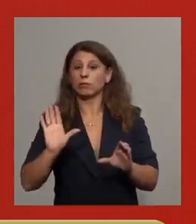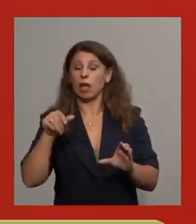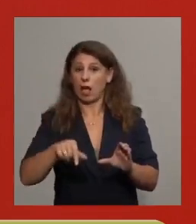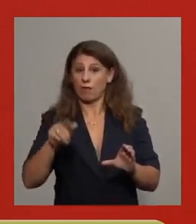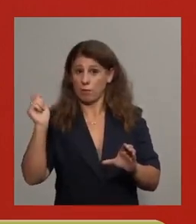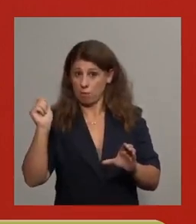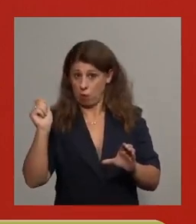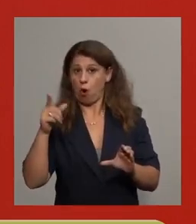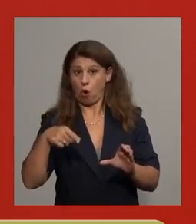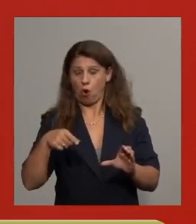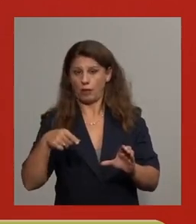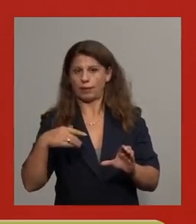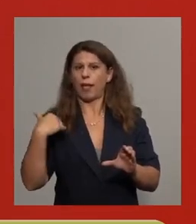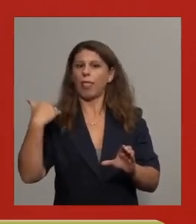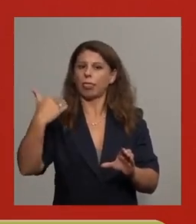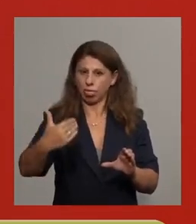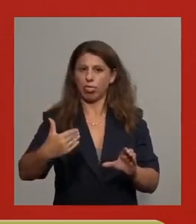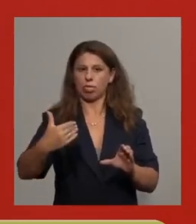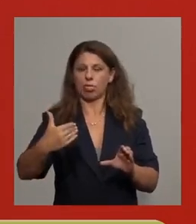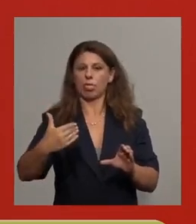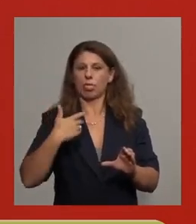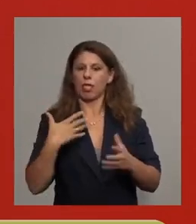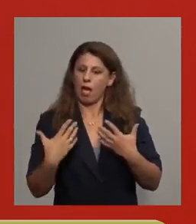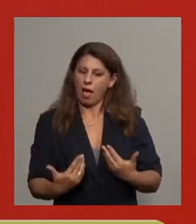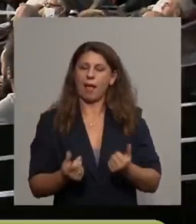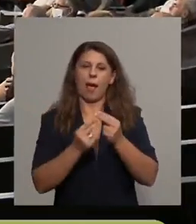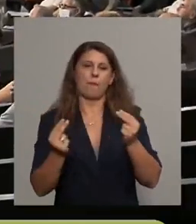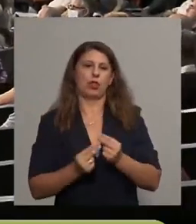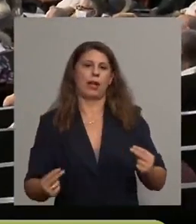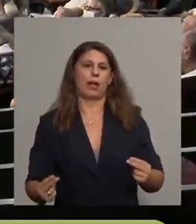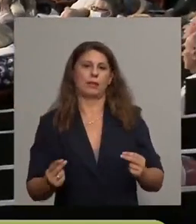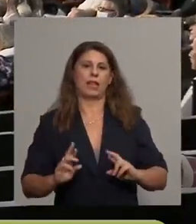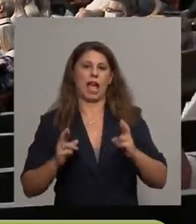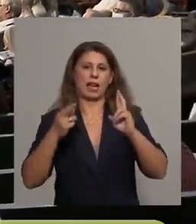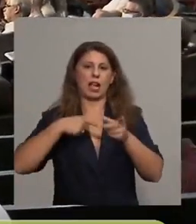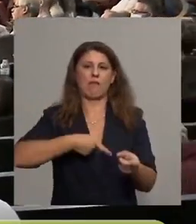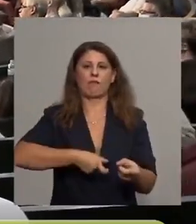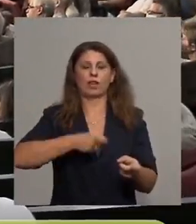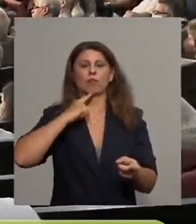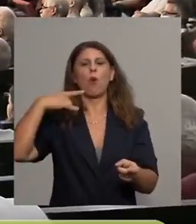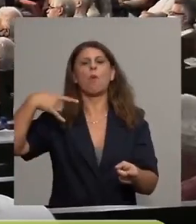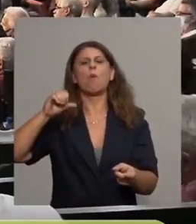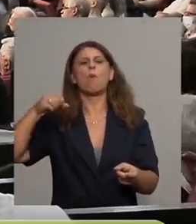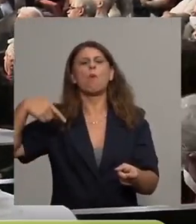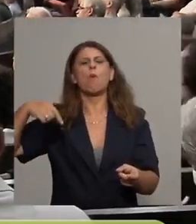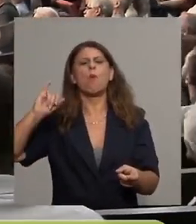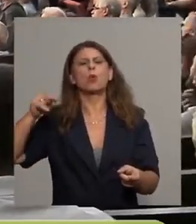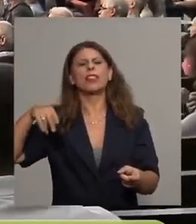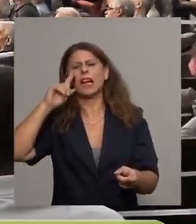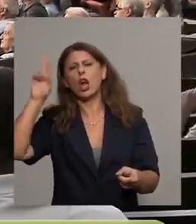απαντήσει, όπως λένε, στον ενεργειακό εκβιασμό του Πούτιν. Το ΚΚΕ πολύ